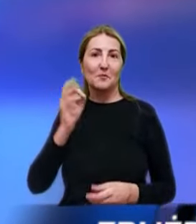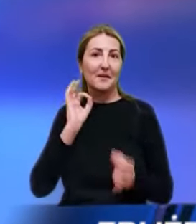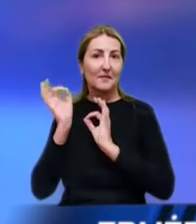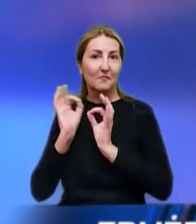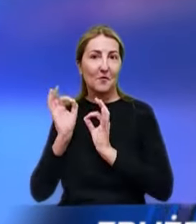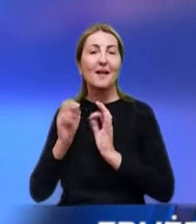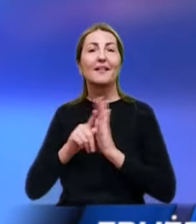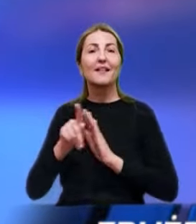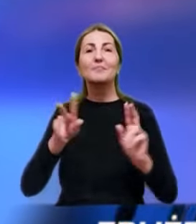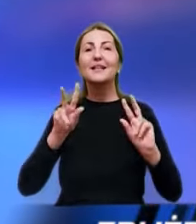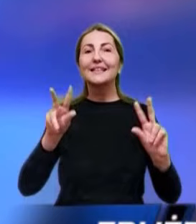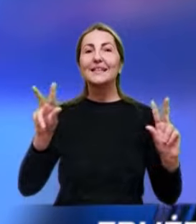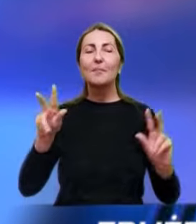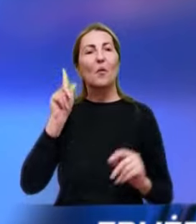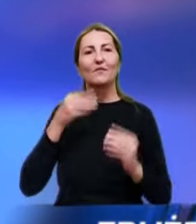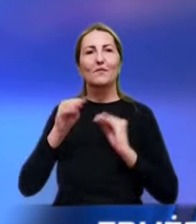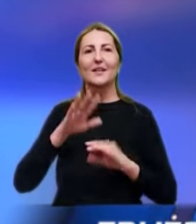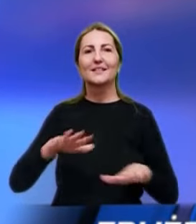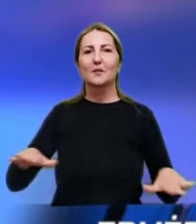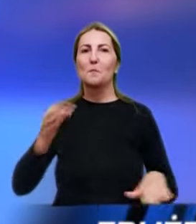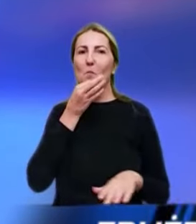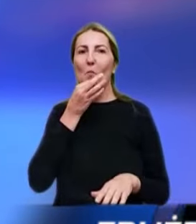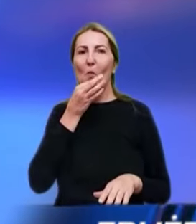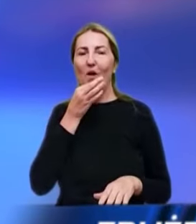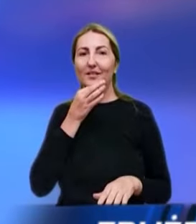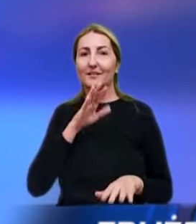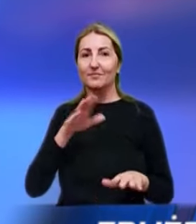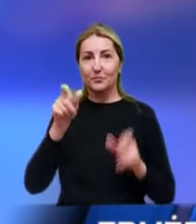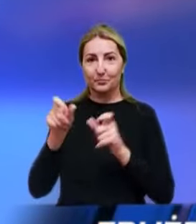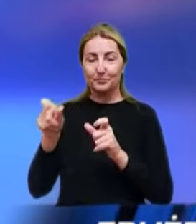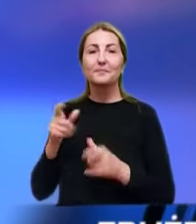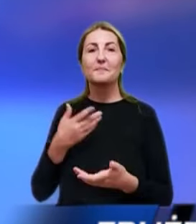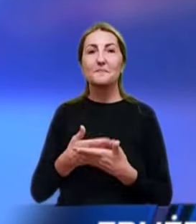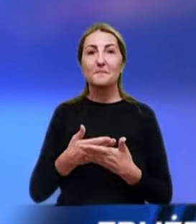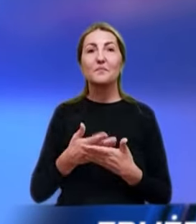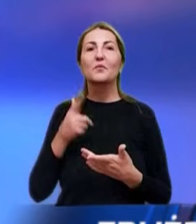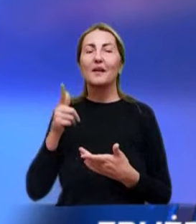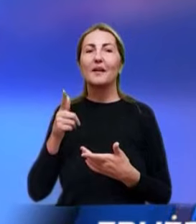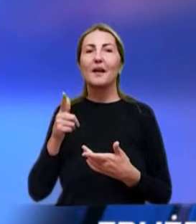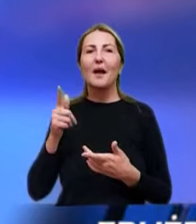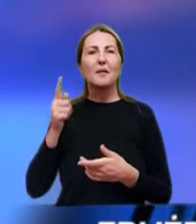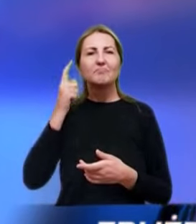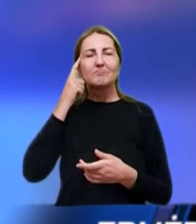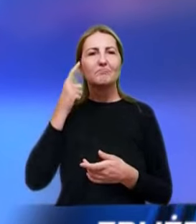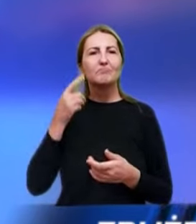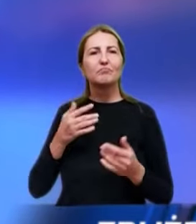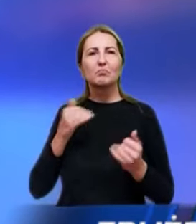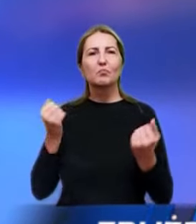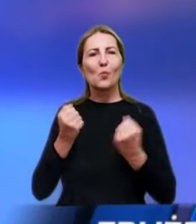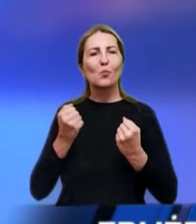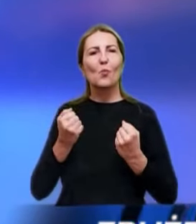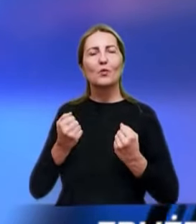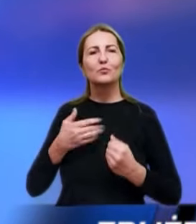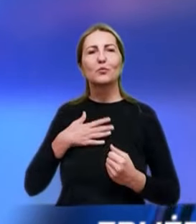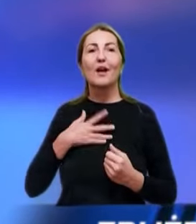kibiców, szczególnie młodych ludzi, którzy stawiają sobie bardzo wysoko poprzeczkę, bo takim człowiekiem